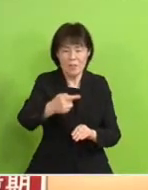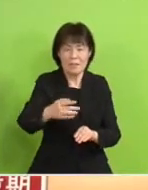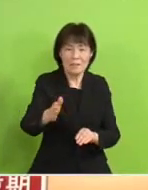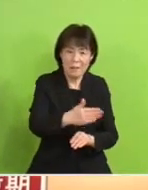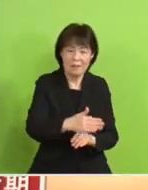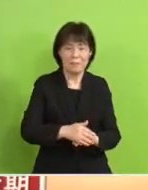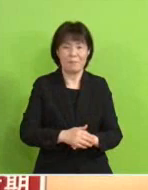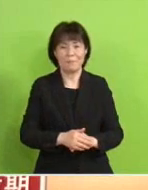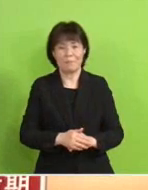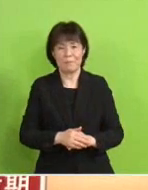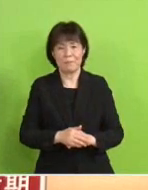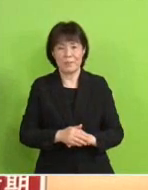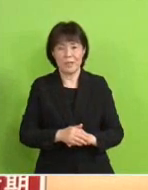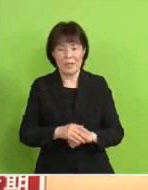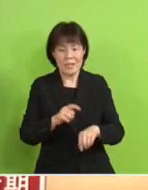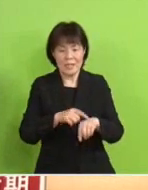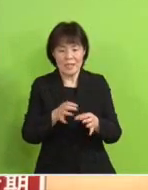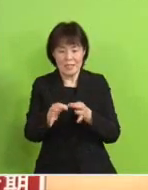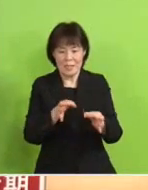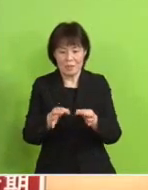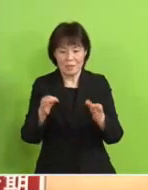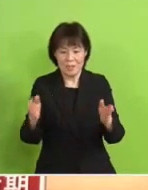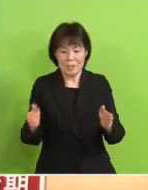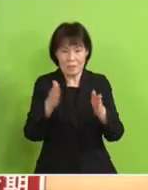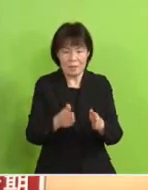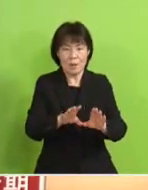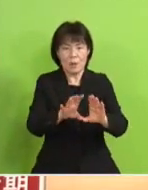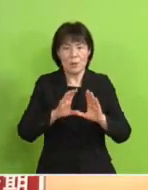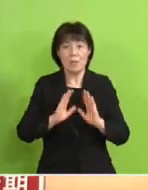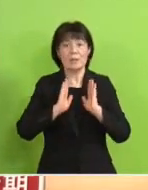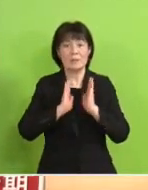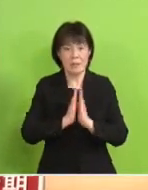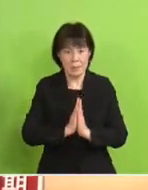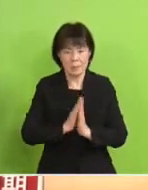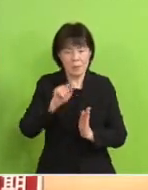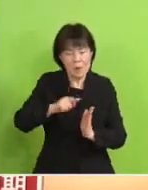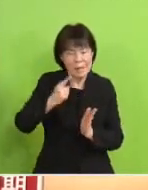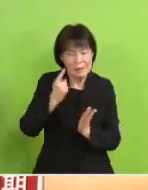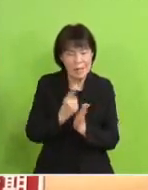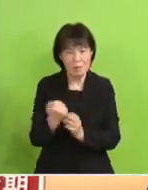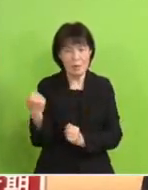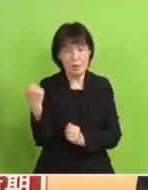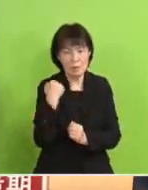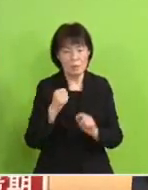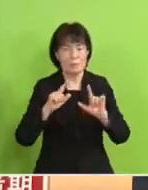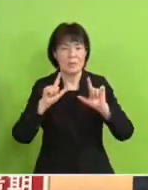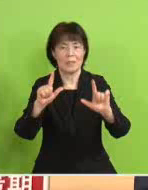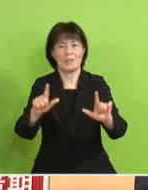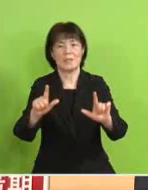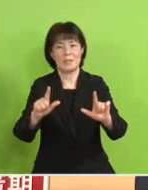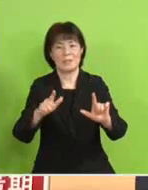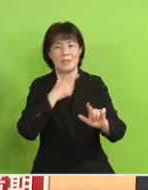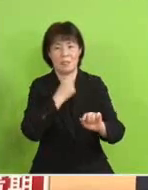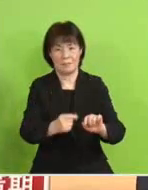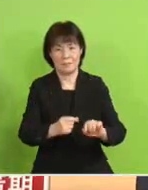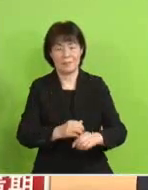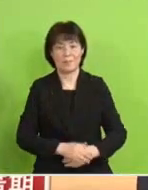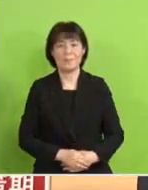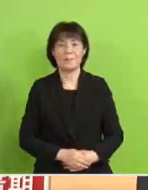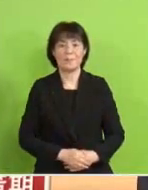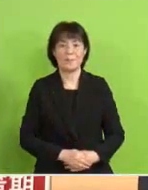今度こそ時短要請受けてください。これだけは強くメッセージとしてお伝えいた